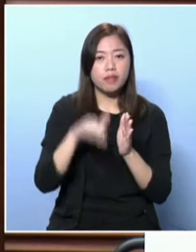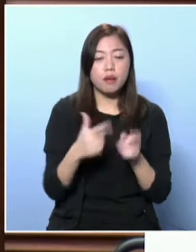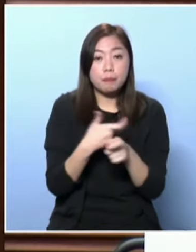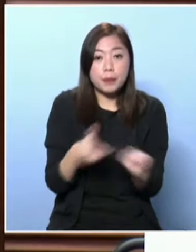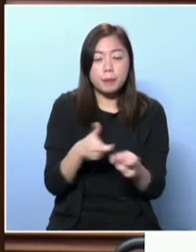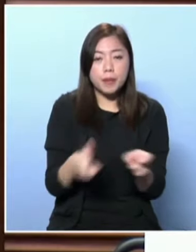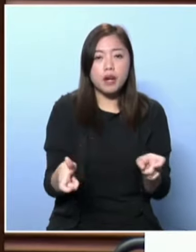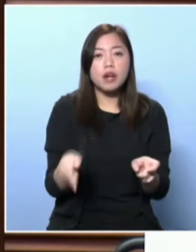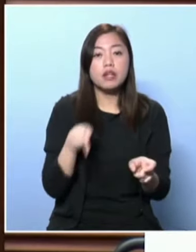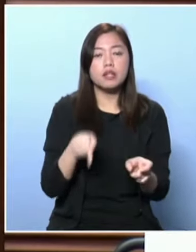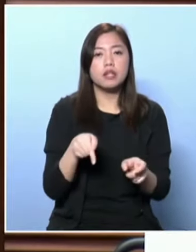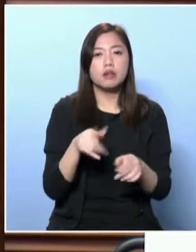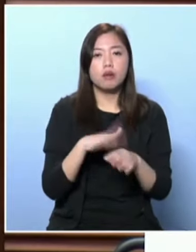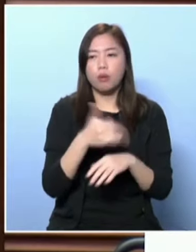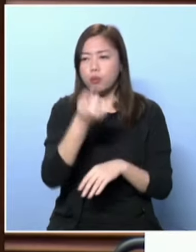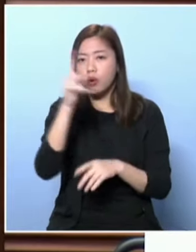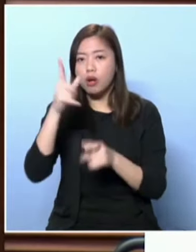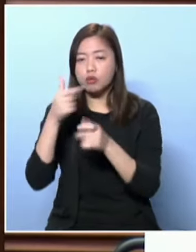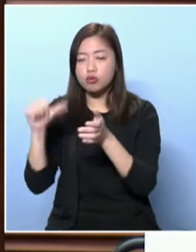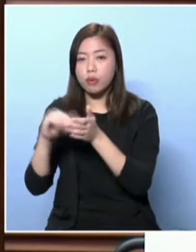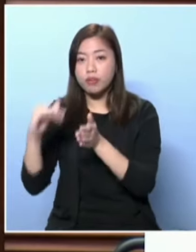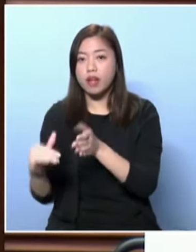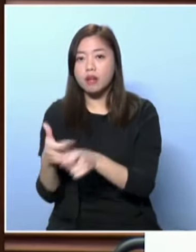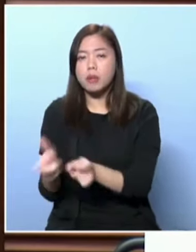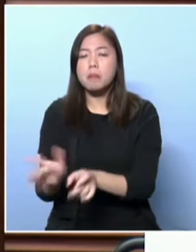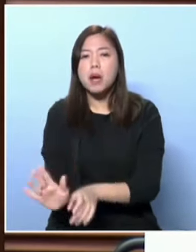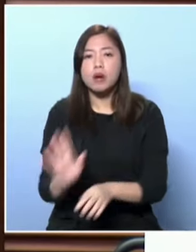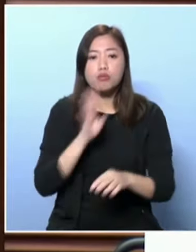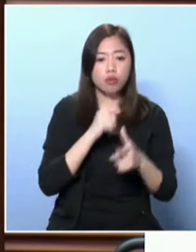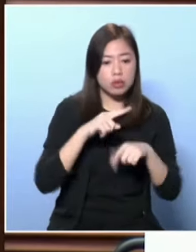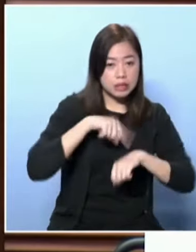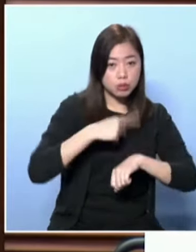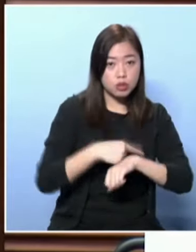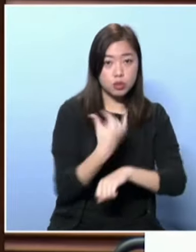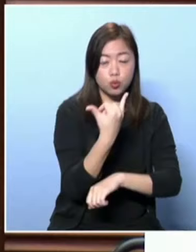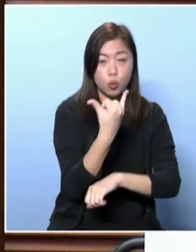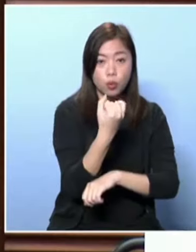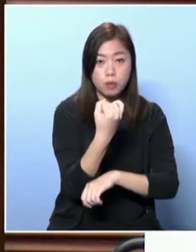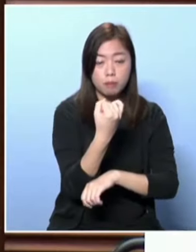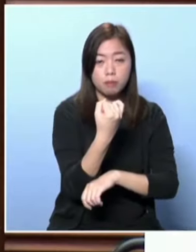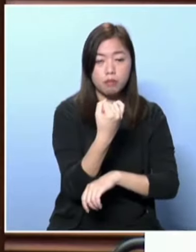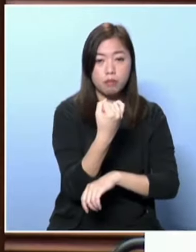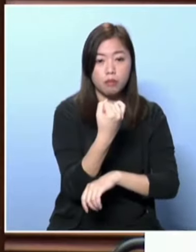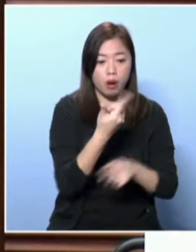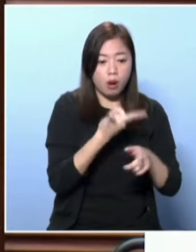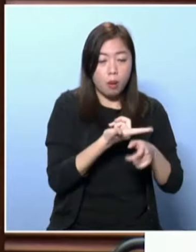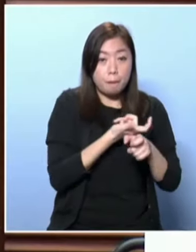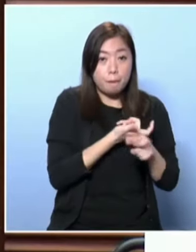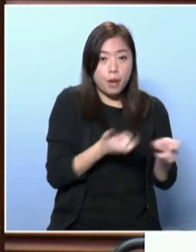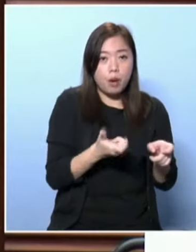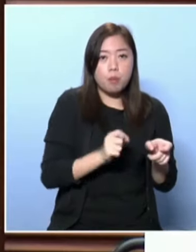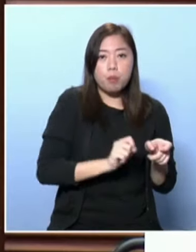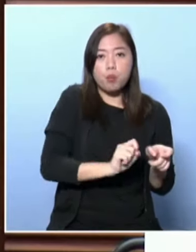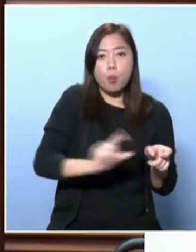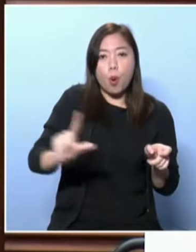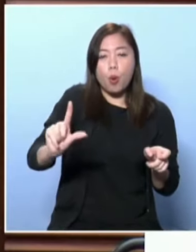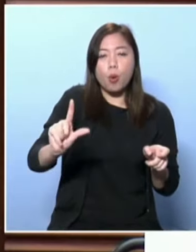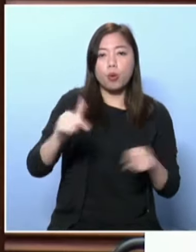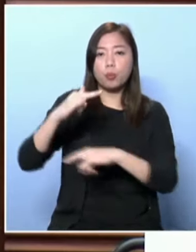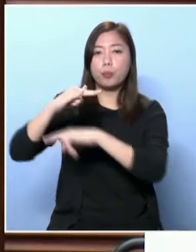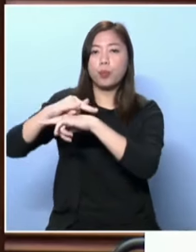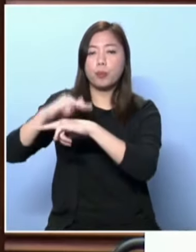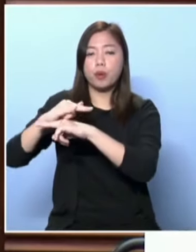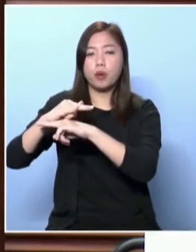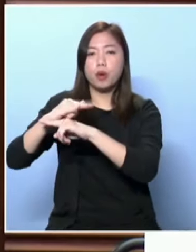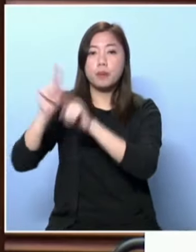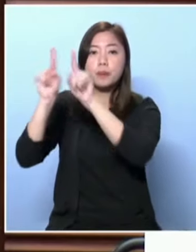係俾緊最低工資咧，就係只要佢做60個鐘頭咧，已經遠遠咧嘅收入咧係高過咧嗰個嘅綜援